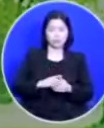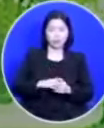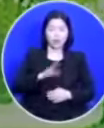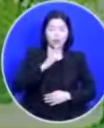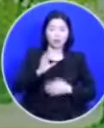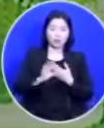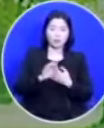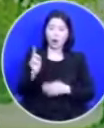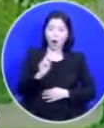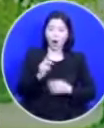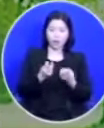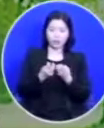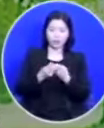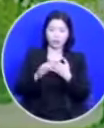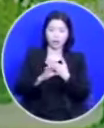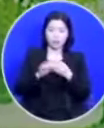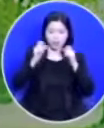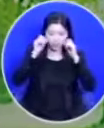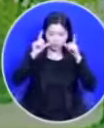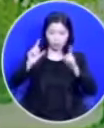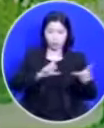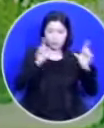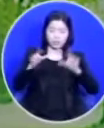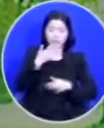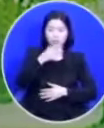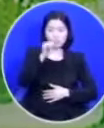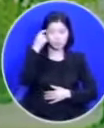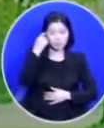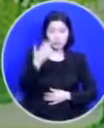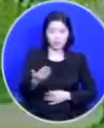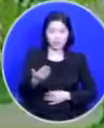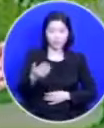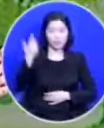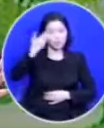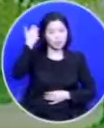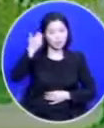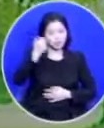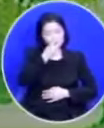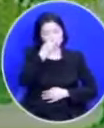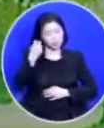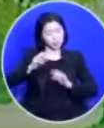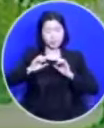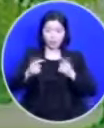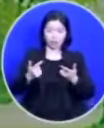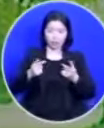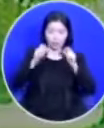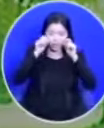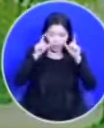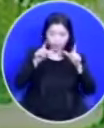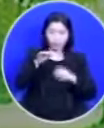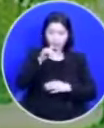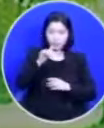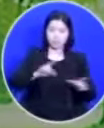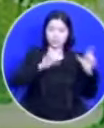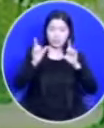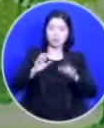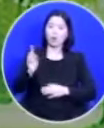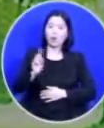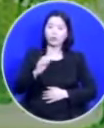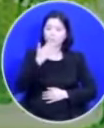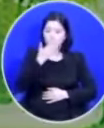그러면 어떻게 하면 우리가 깨어 살 수 있습니까 영적으로 잠들지 않고 깨어 있는 삶을 어떻게 살 수